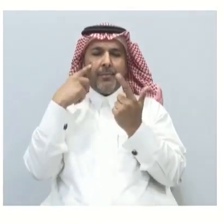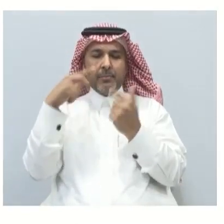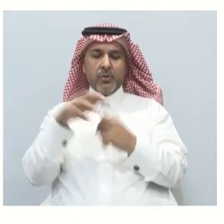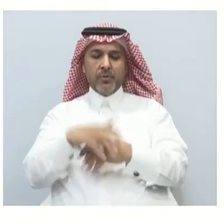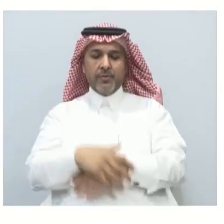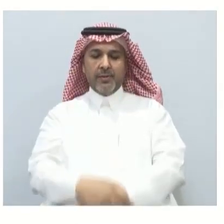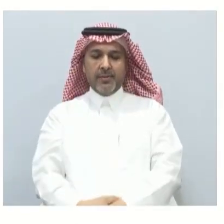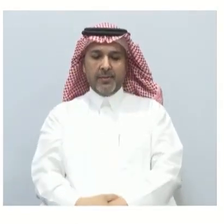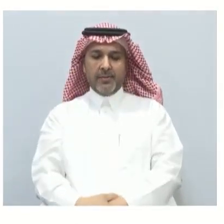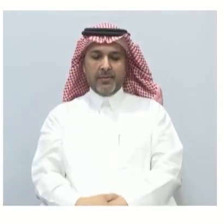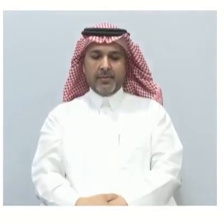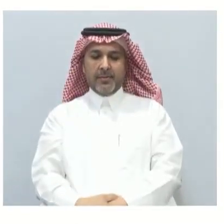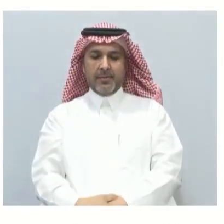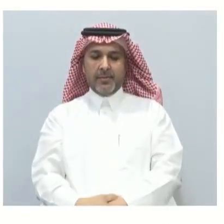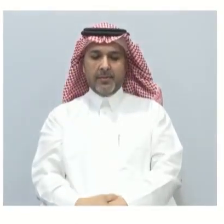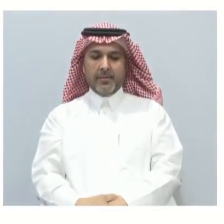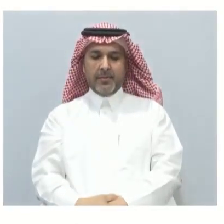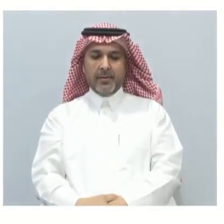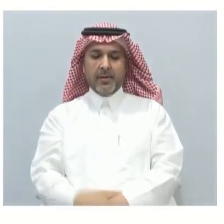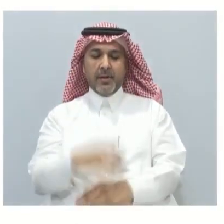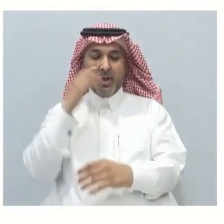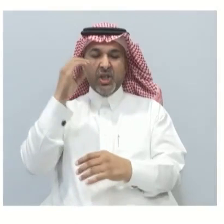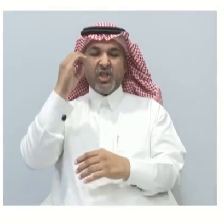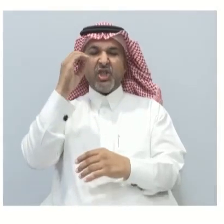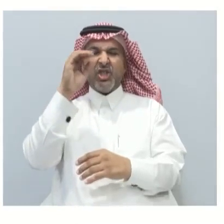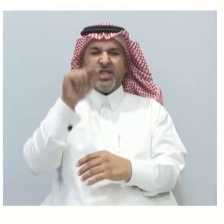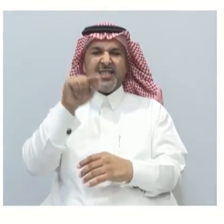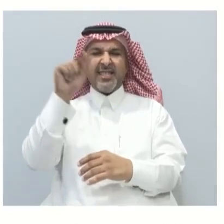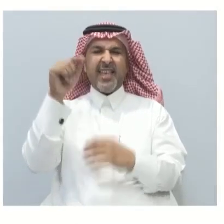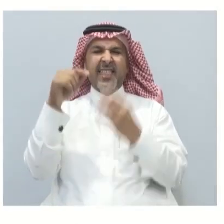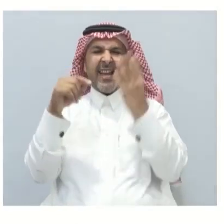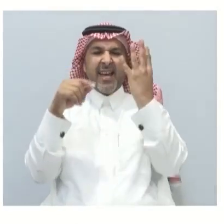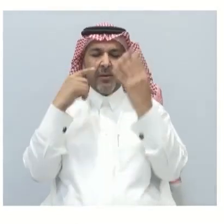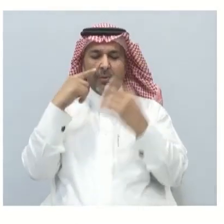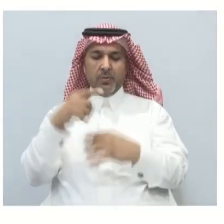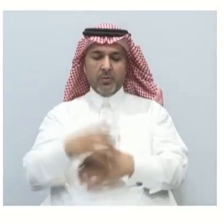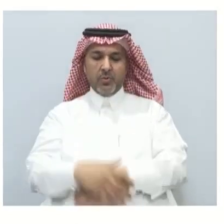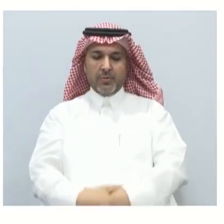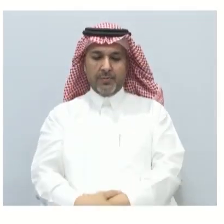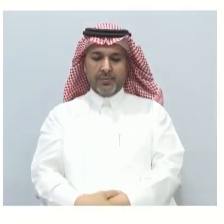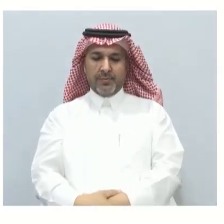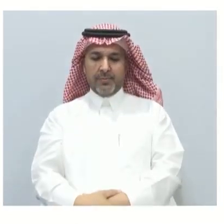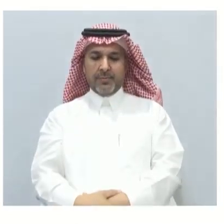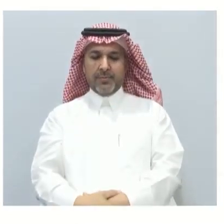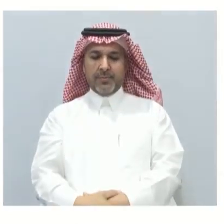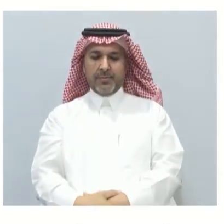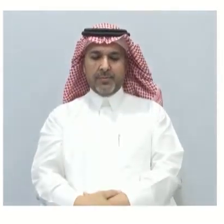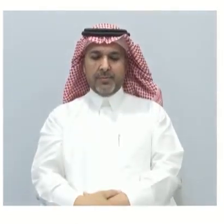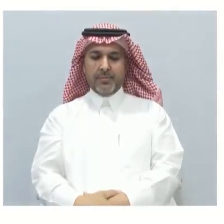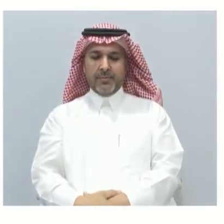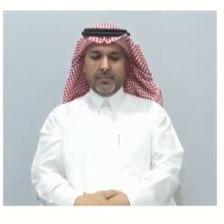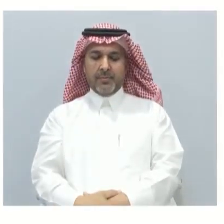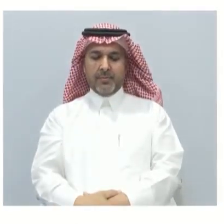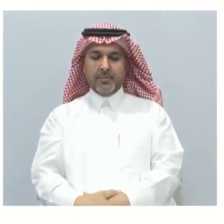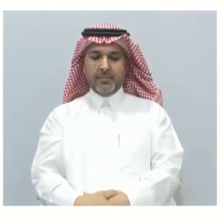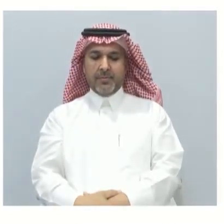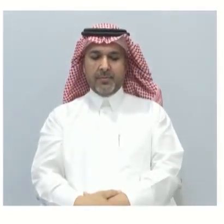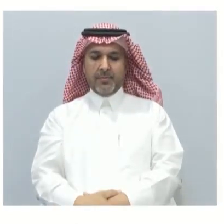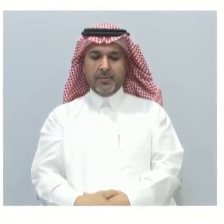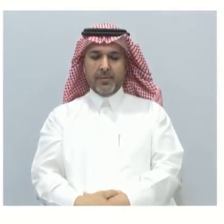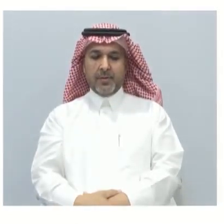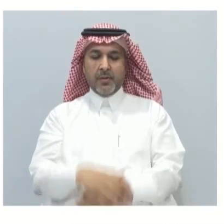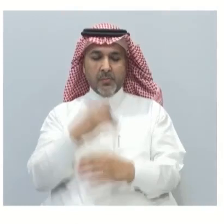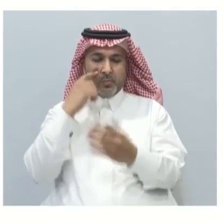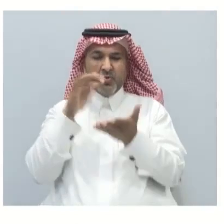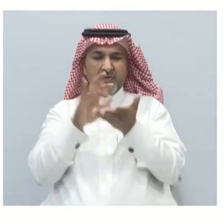البي بكل بساطه ناخذ الجذر الرابع للطرفين ناخذ الجذر الرابع للطرفين وطبعا هنستخدم